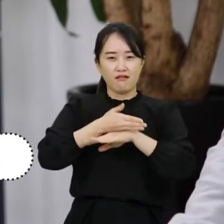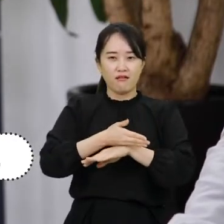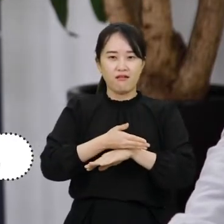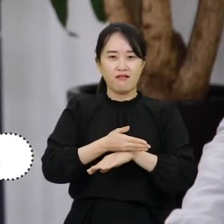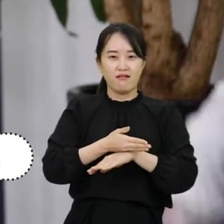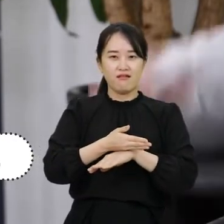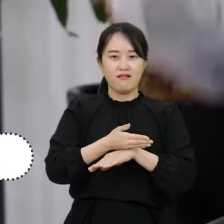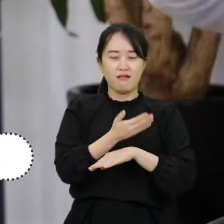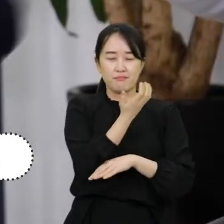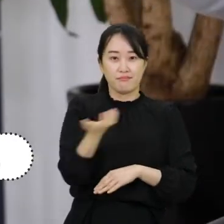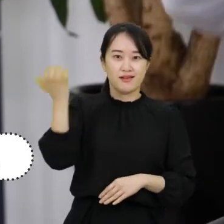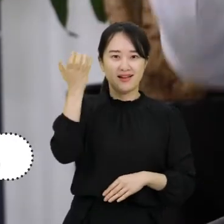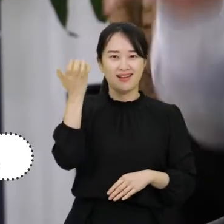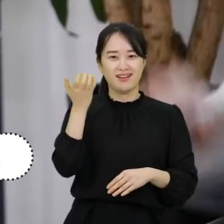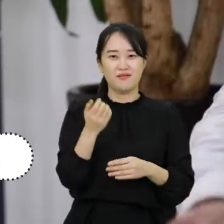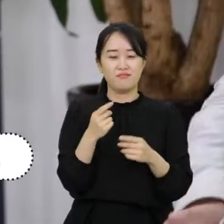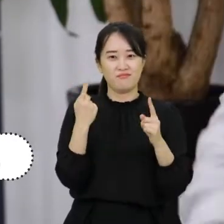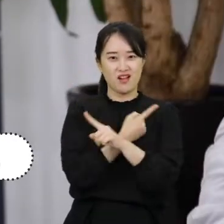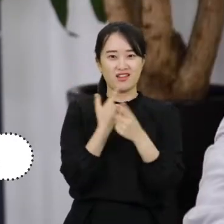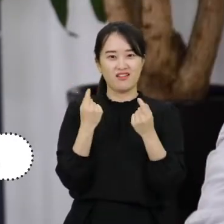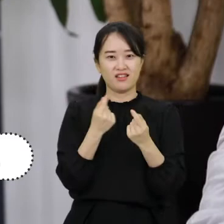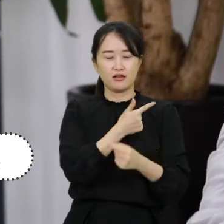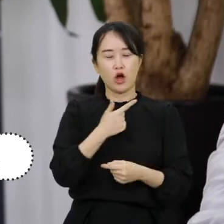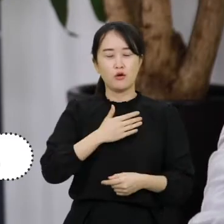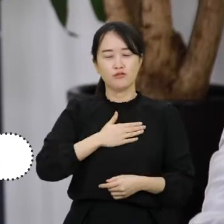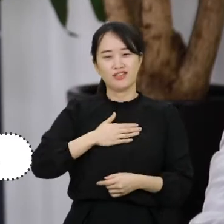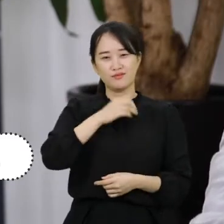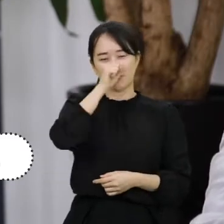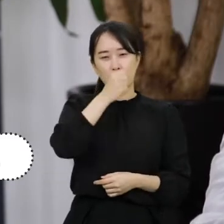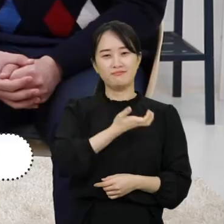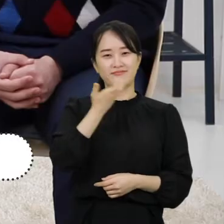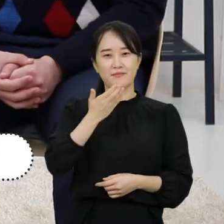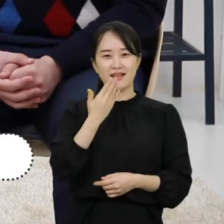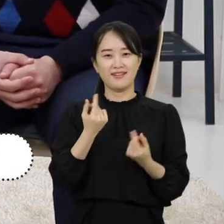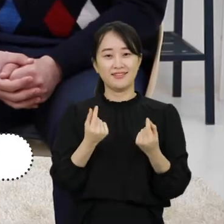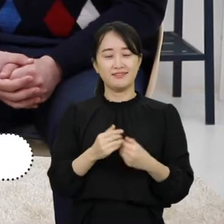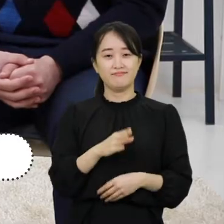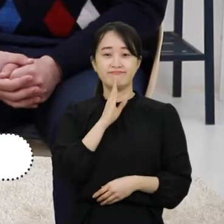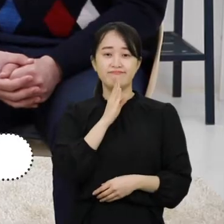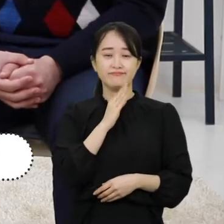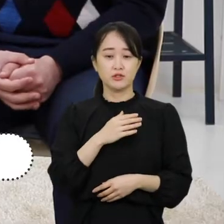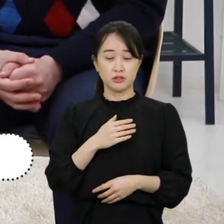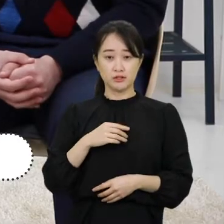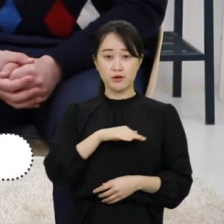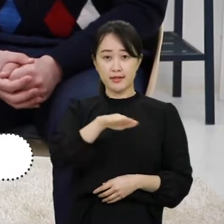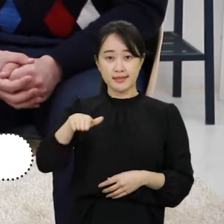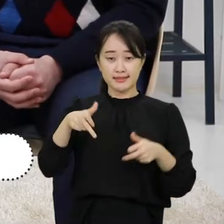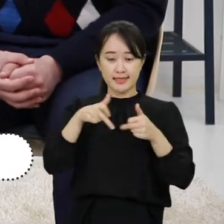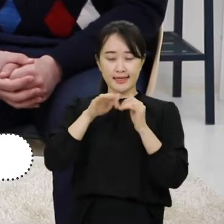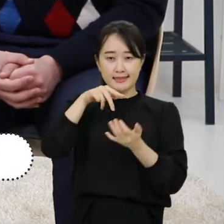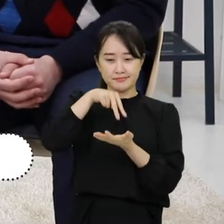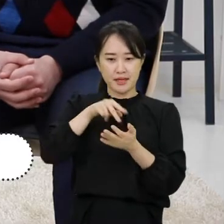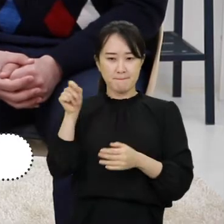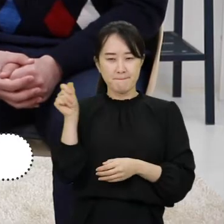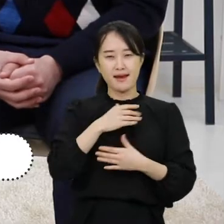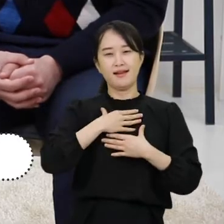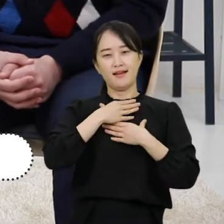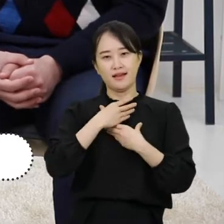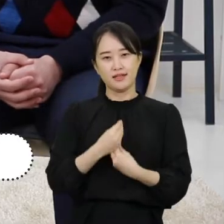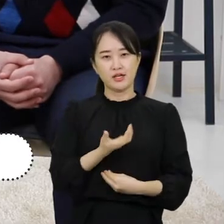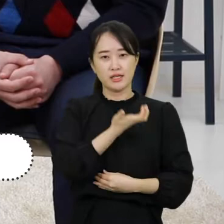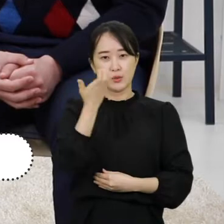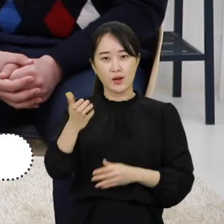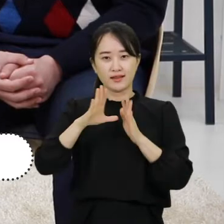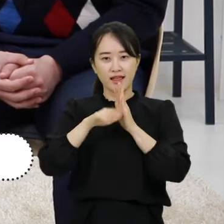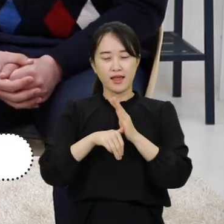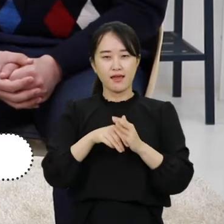레벨이었다가 정말 하이 레벨로 바뀌면서 너무 기분 좋은 이동을 할 수 있게 됐죠. 맞아. 저희 장애인들이 빠르고 안전하게 이동을